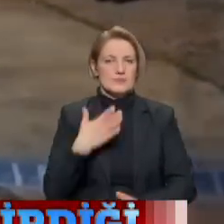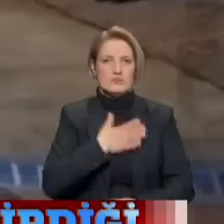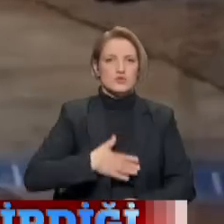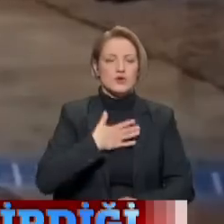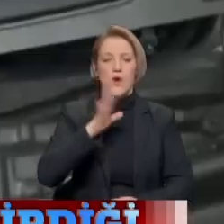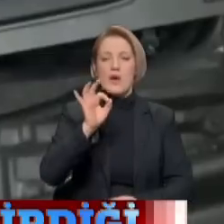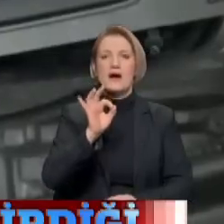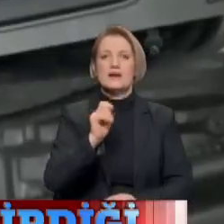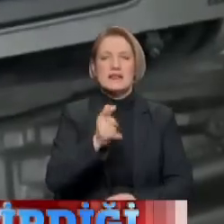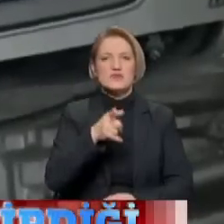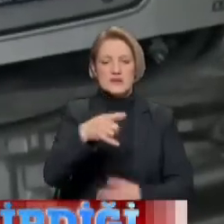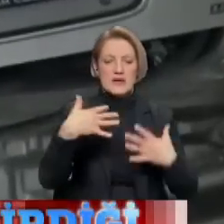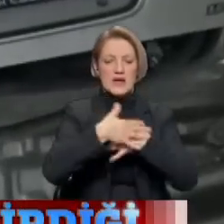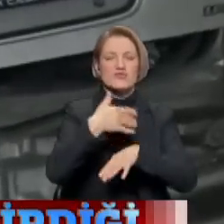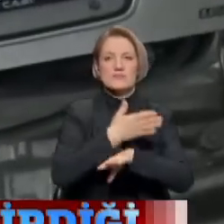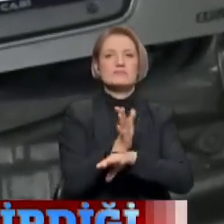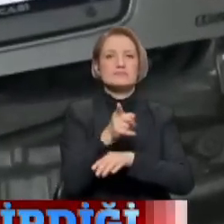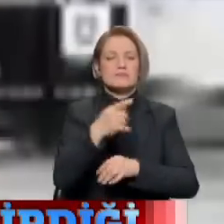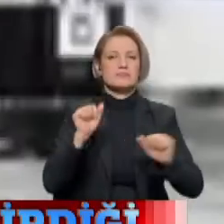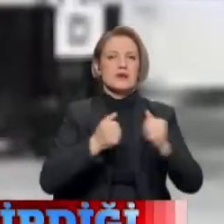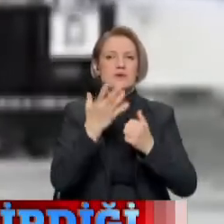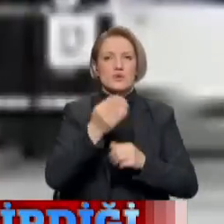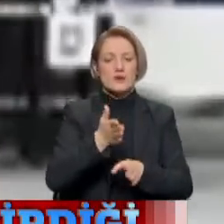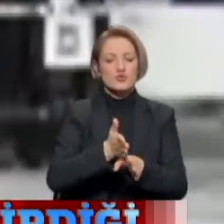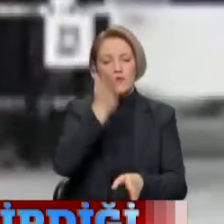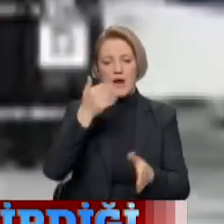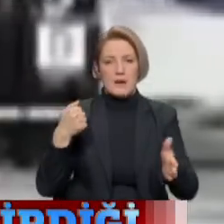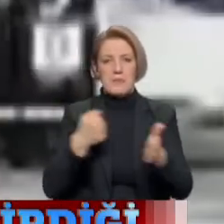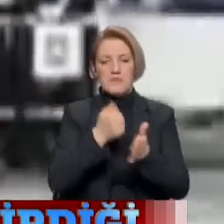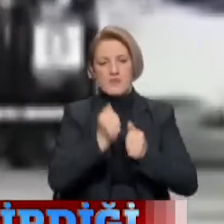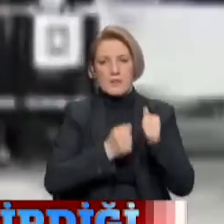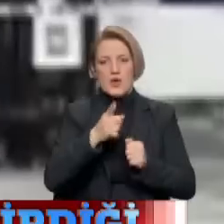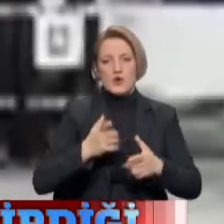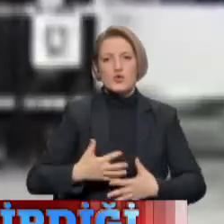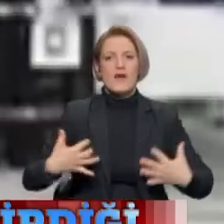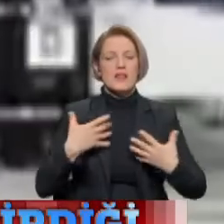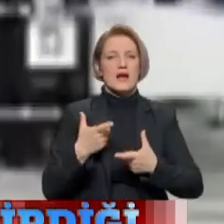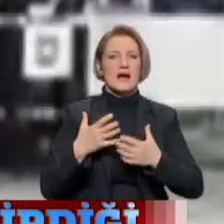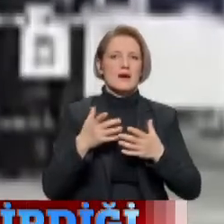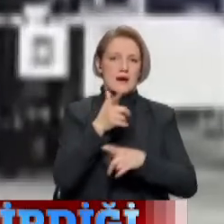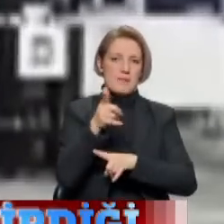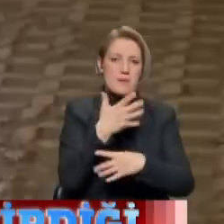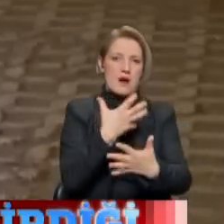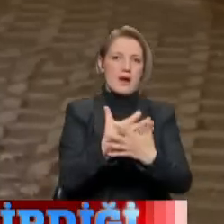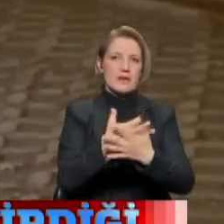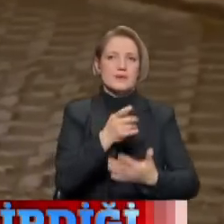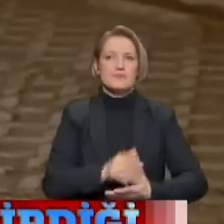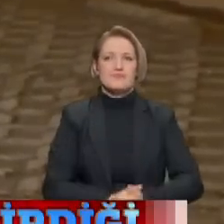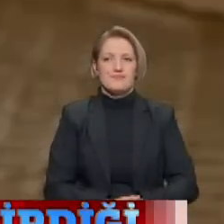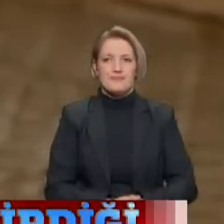Bursa'nın Orhan Gazi ilçesinde gece yarısı meydana geldi kaza. Duvarına çarptıkları fabrikanın güvenlik kamerası kaydetti feci kazayı.